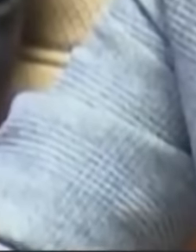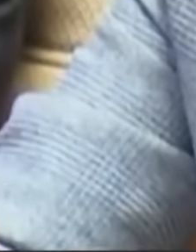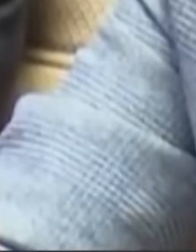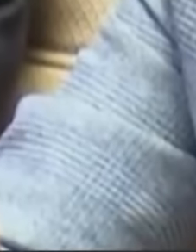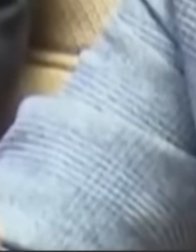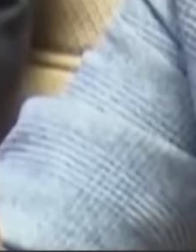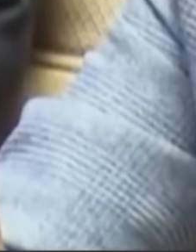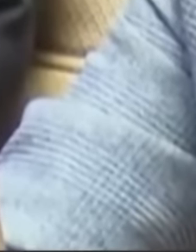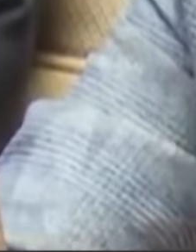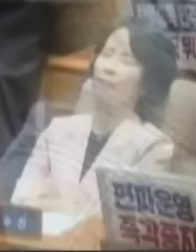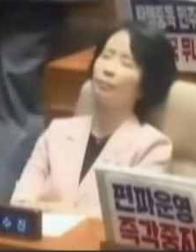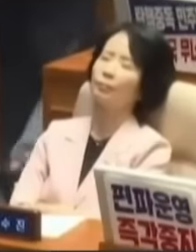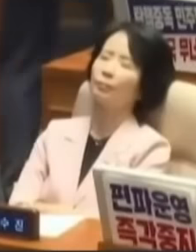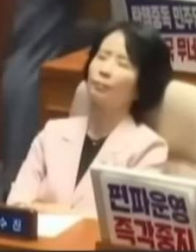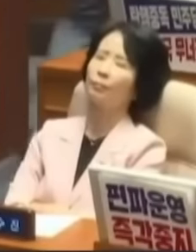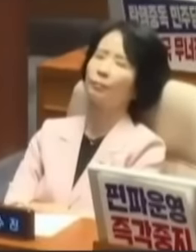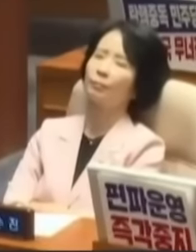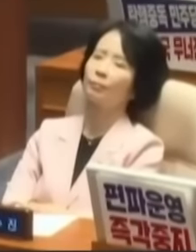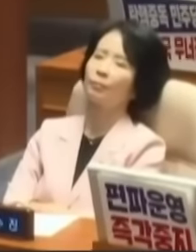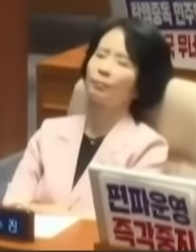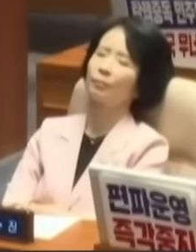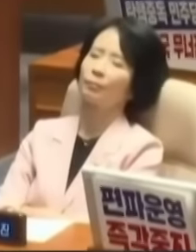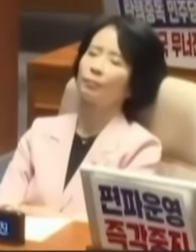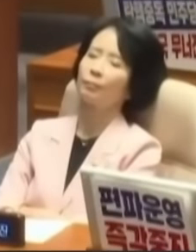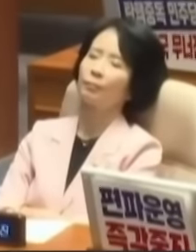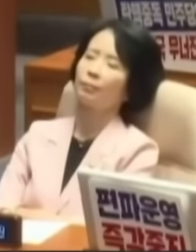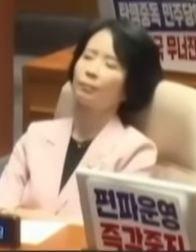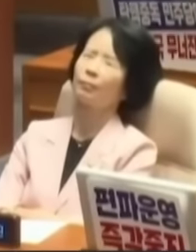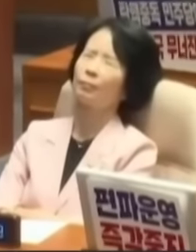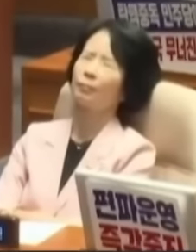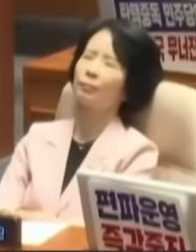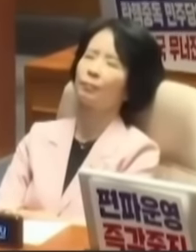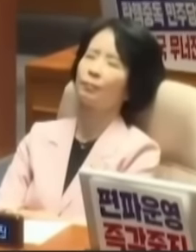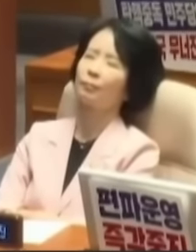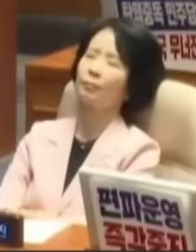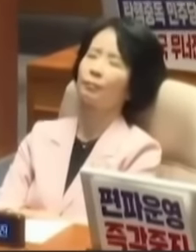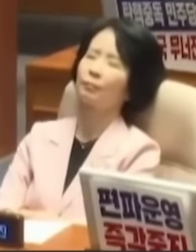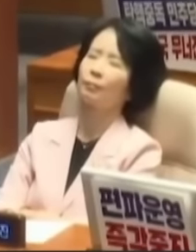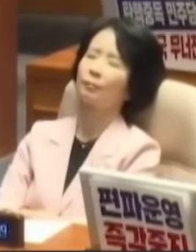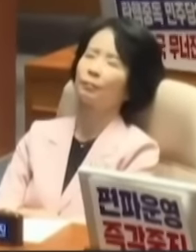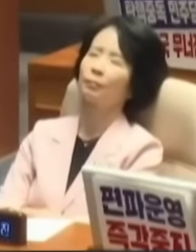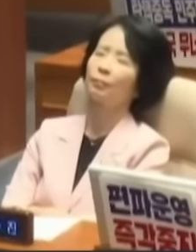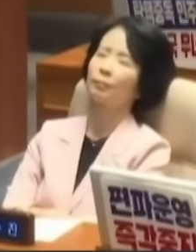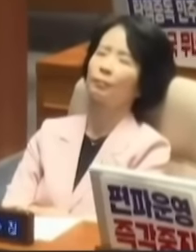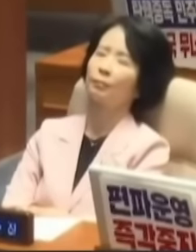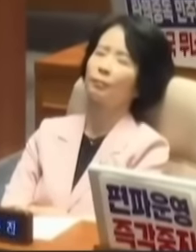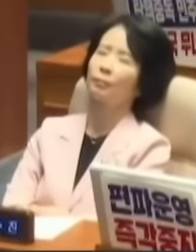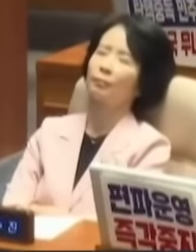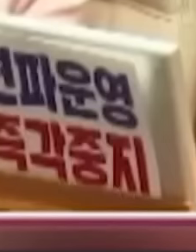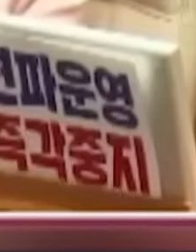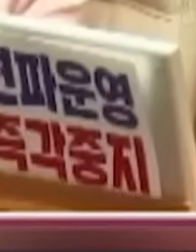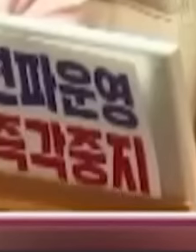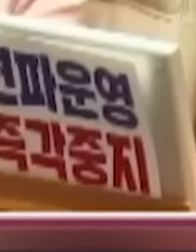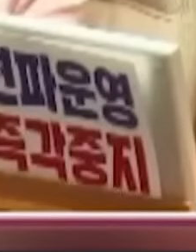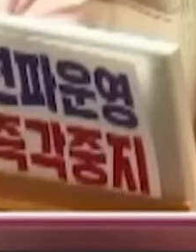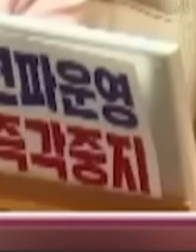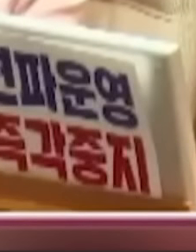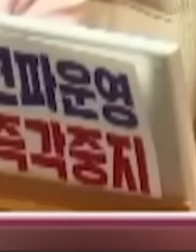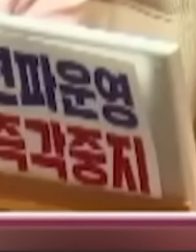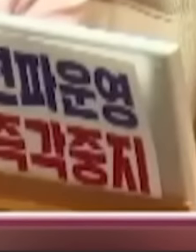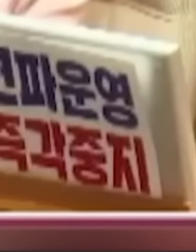그래서 초선이 또 김민전 의원은 뭐 최고위원도 이미 따논 당상이라고 생각해서 마음이 편하신가요 그렇게 밖에 비춰지지